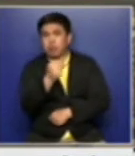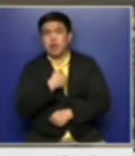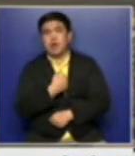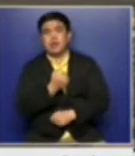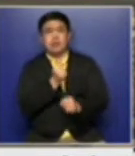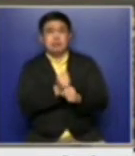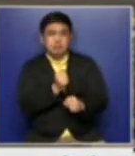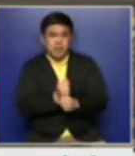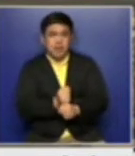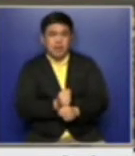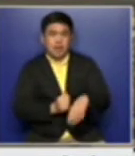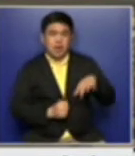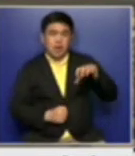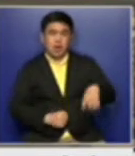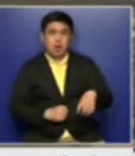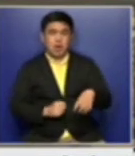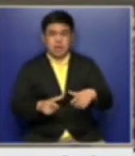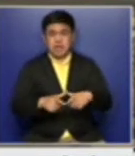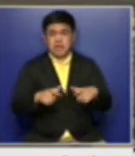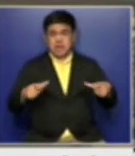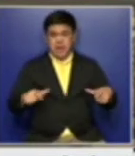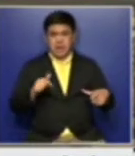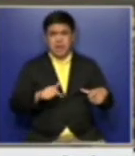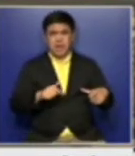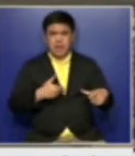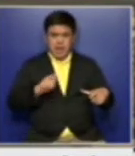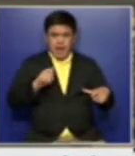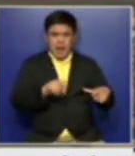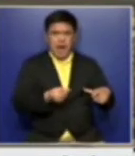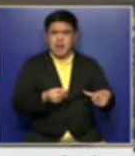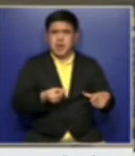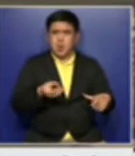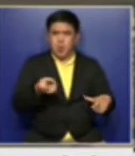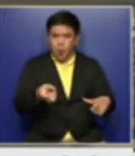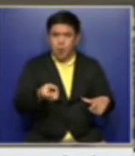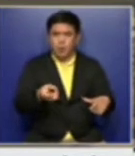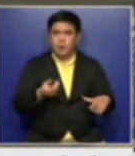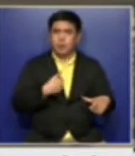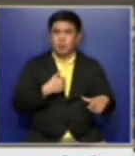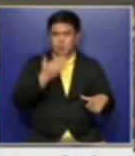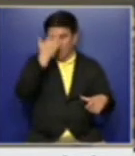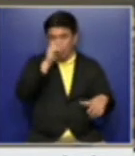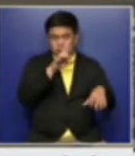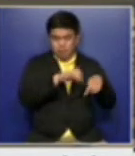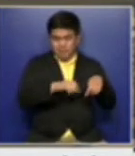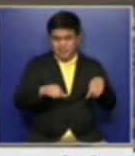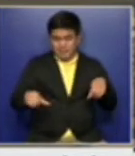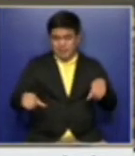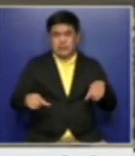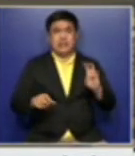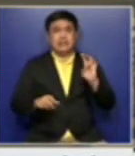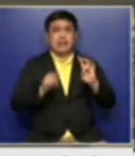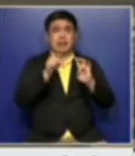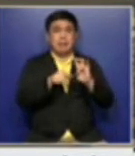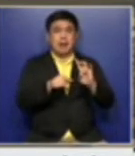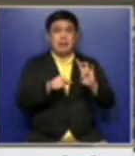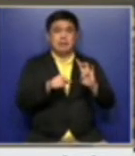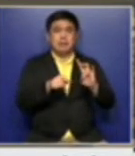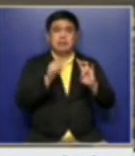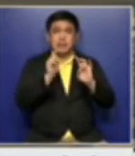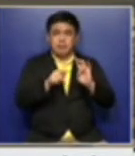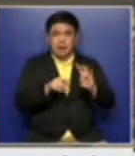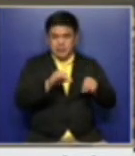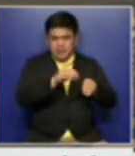ซึ่งเป็นองค์กรขนาดใหญ่แล้วก็เป็นองค์กรจำนวนมากเกือบถึง 7,000 กว่าองค์กรนะค